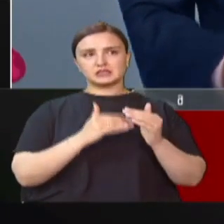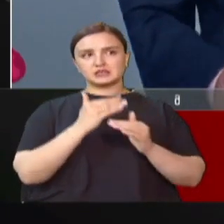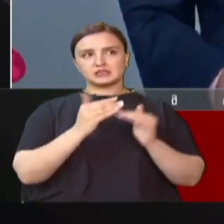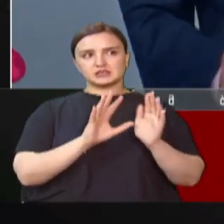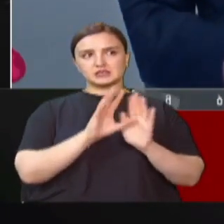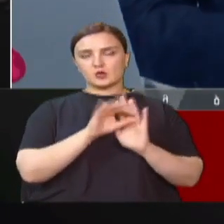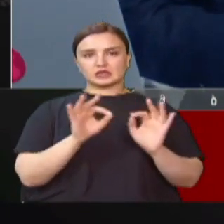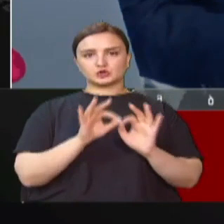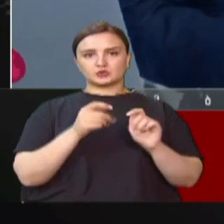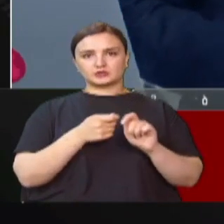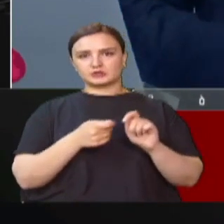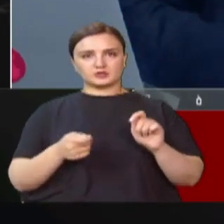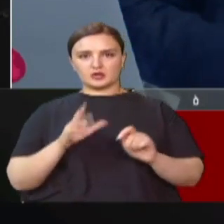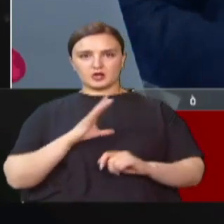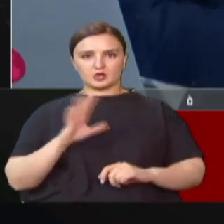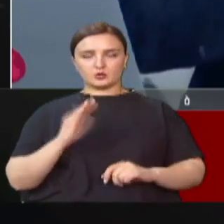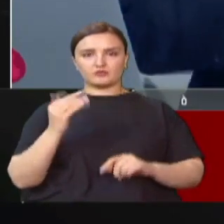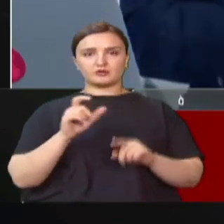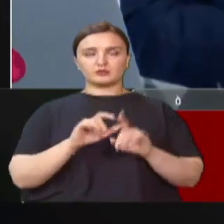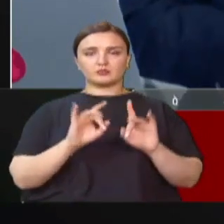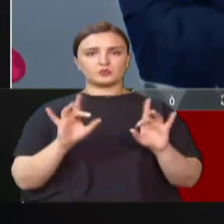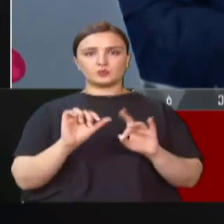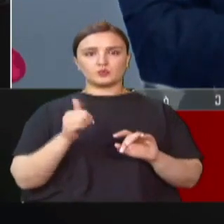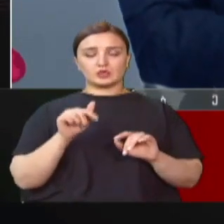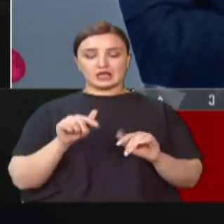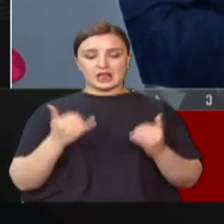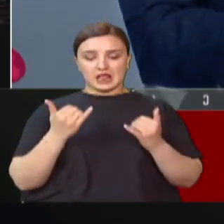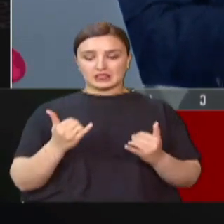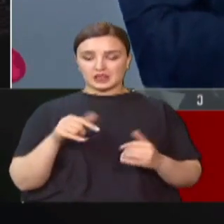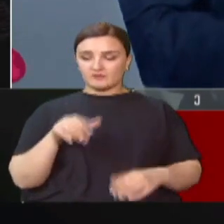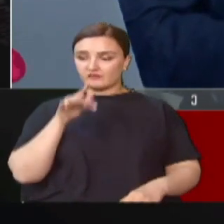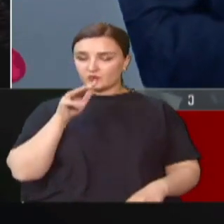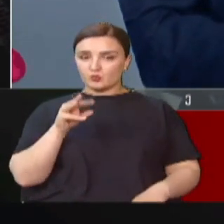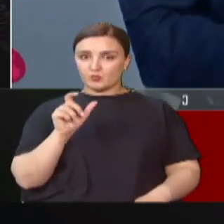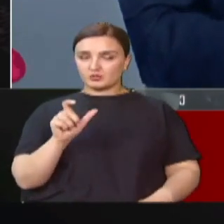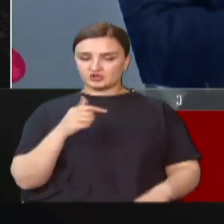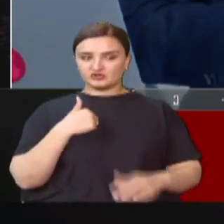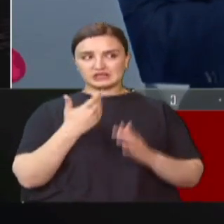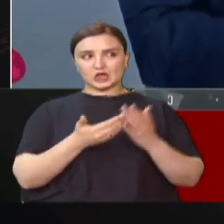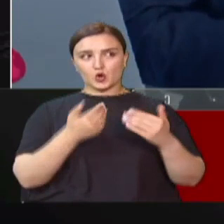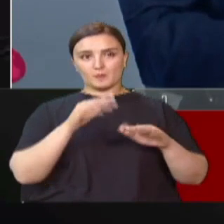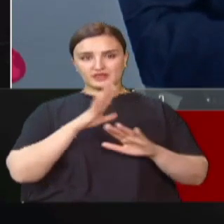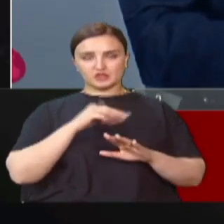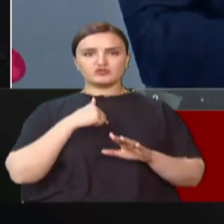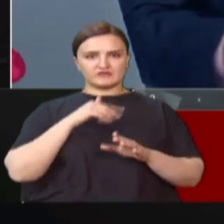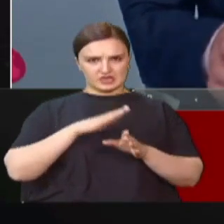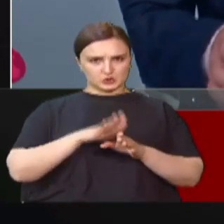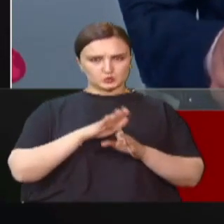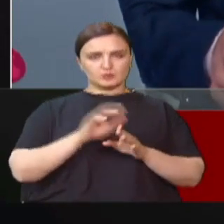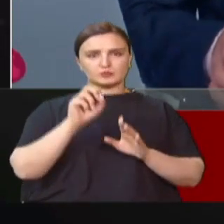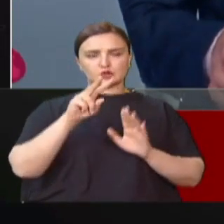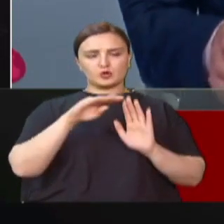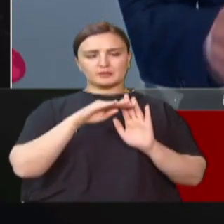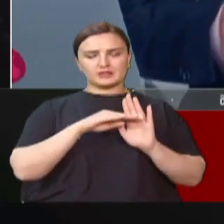შენელებულა არასდროს. Რითი იხსნება ის ფაქტი, რომ კონკრეტულად აი ამ მომენტში, როდესაც ჩვენ ვასრულებთ რეკომენდაციებს, მუშაობთ 12